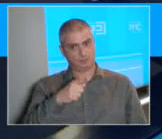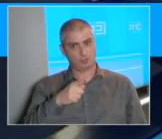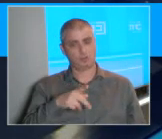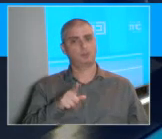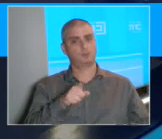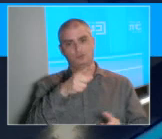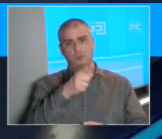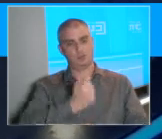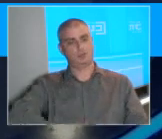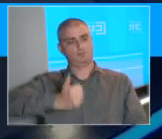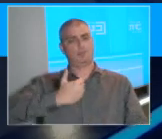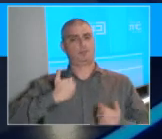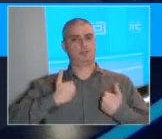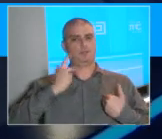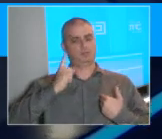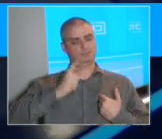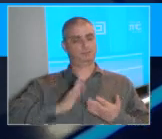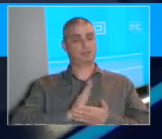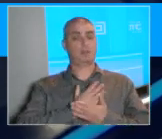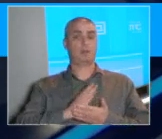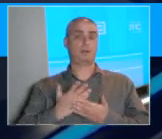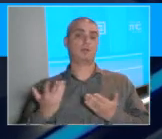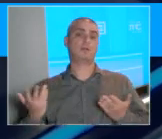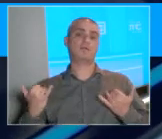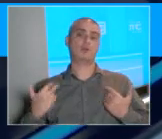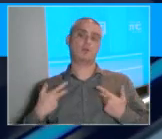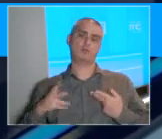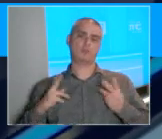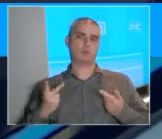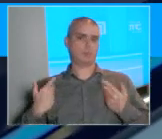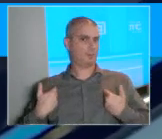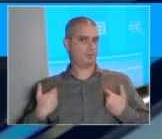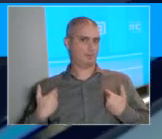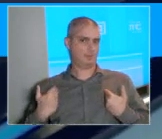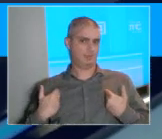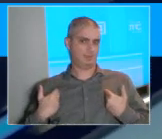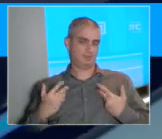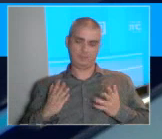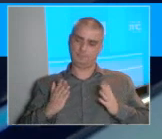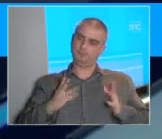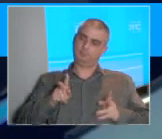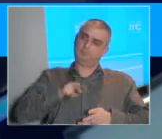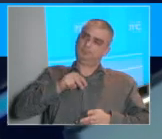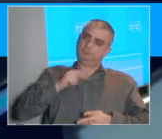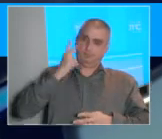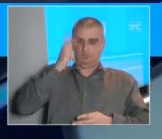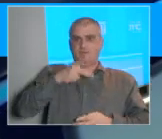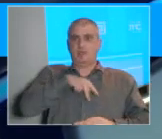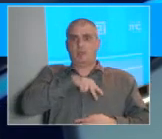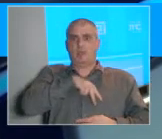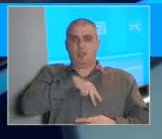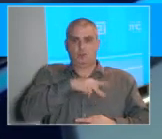בעמדה שאתה המנהיג, ואתה צריך להכריע, והיום אני בעמדה יותר קלה, את יודעת, אני עומדת מהצד, אז אני מבינה את גודל